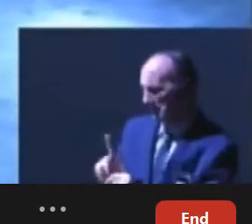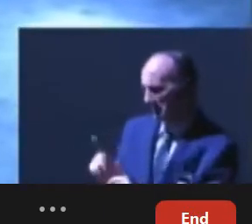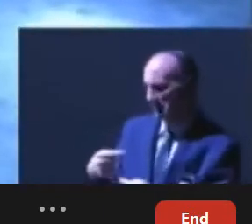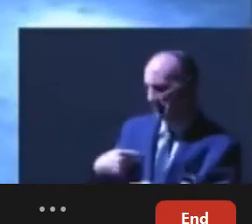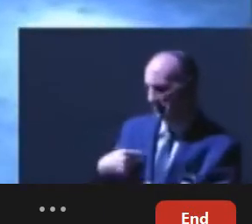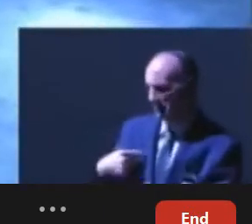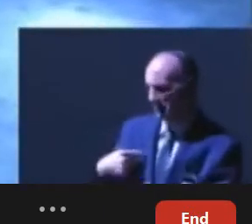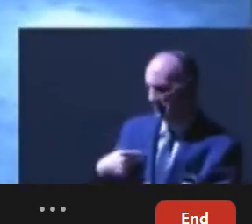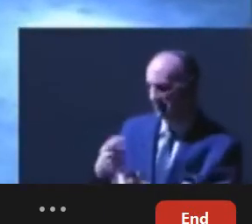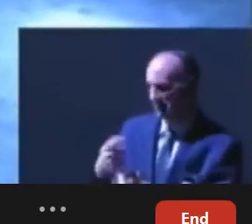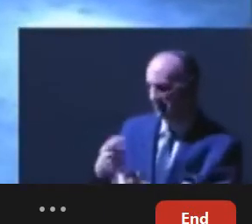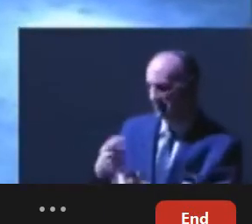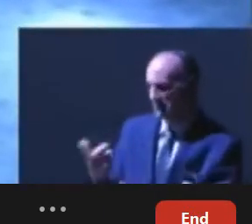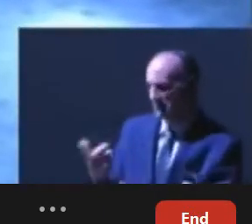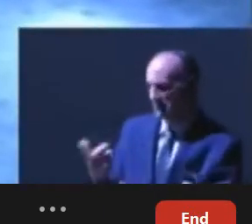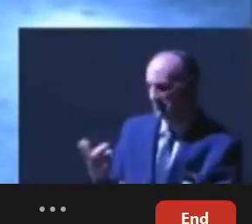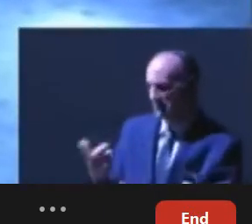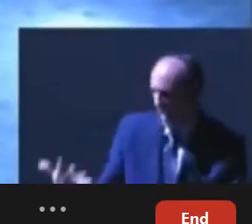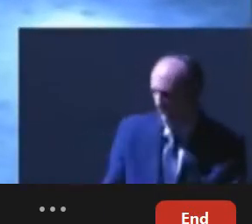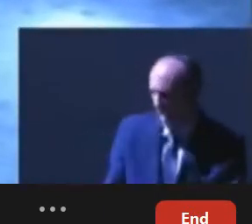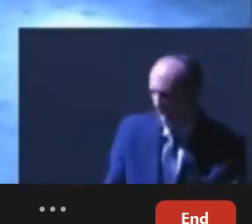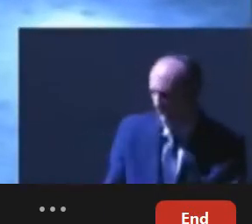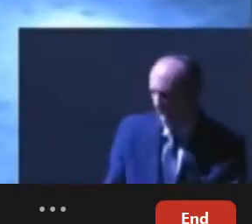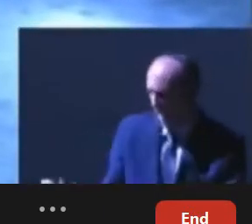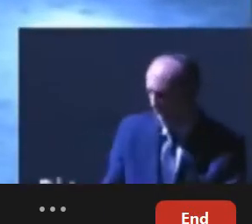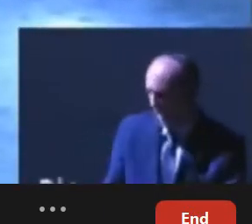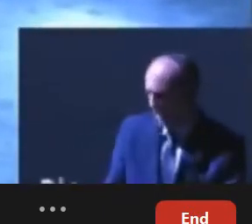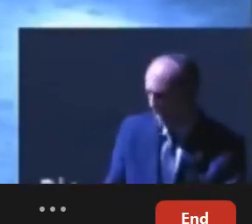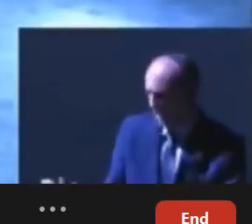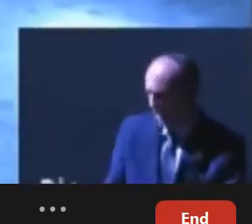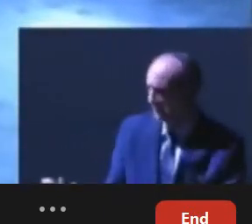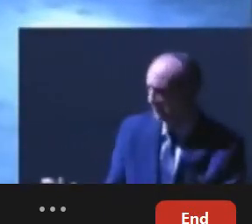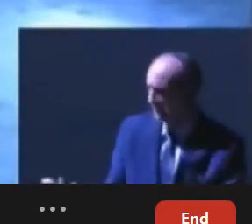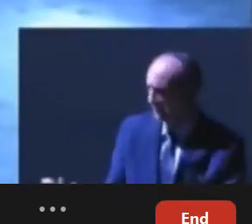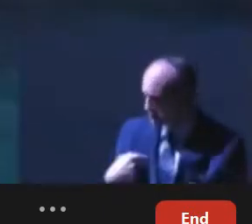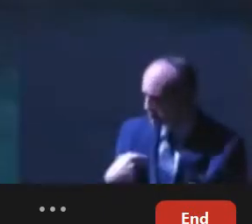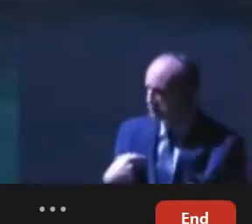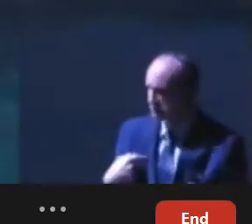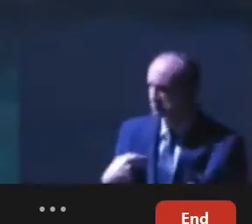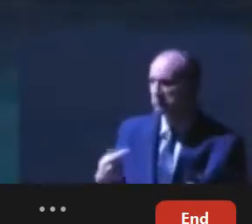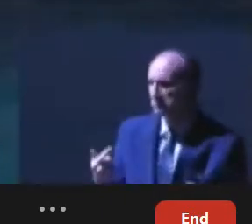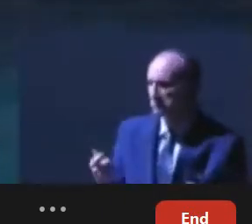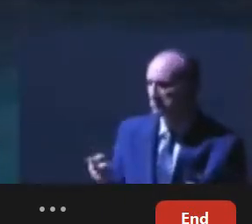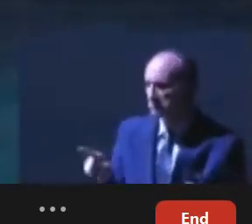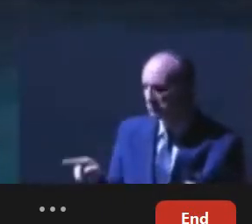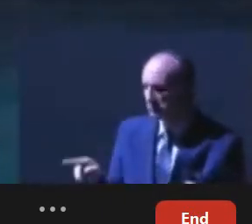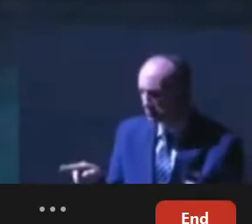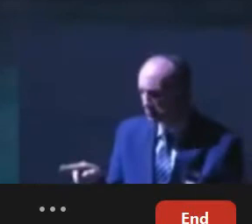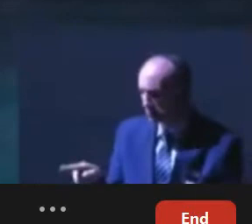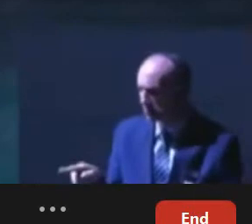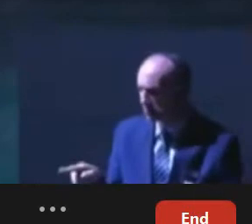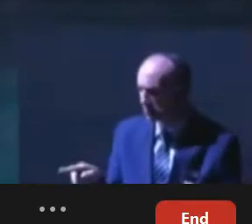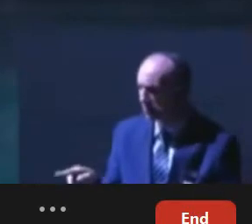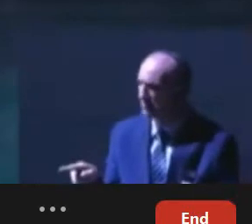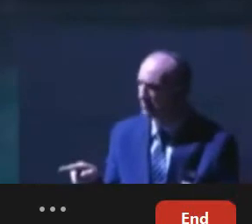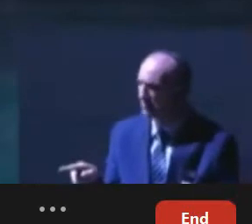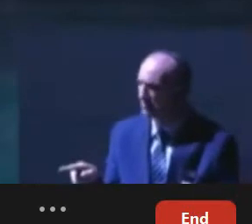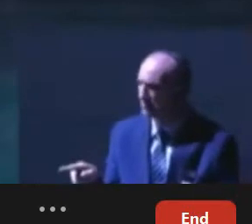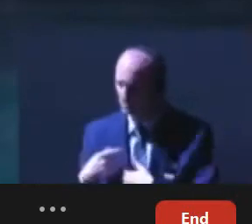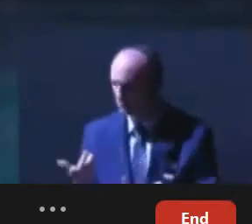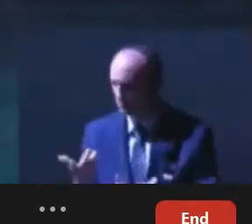không, 5 năm sau tôi tới chỗ anh và anh ấy đang mời vào máy bay riêng chẳng hạn.